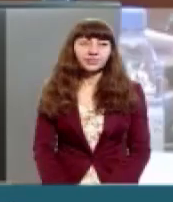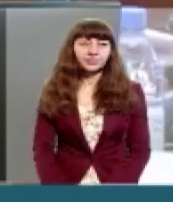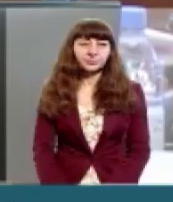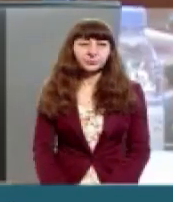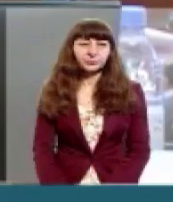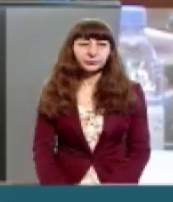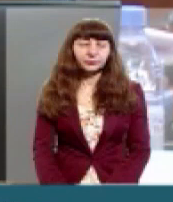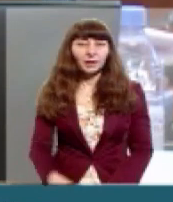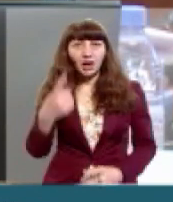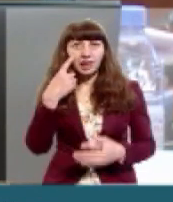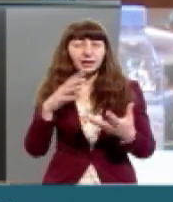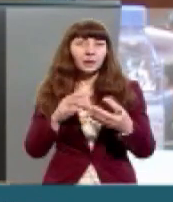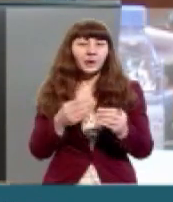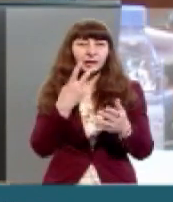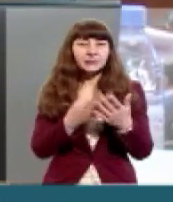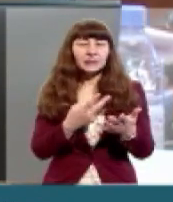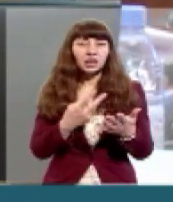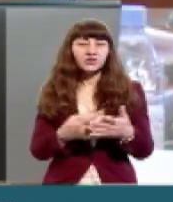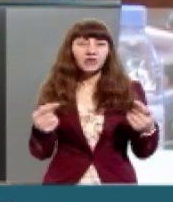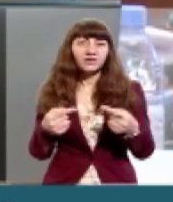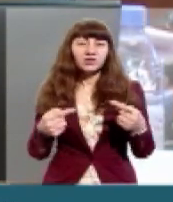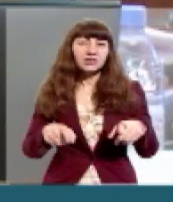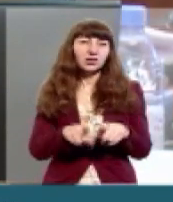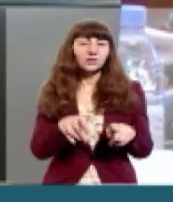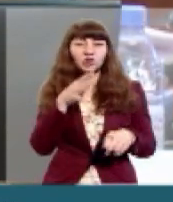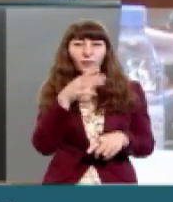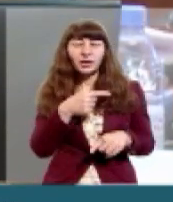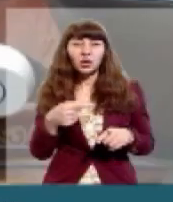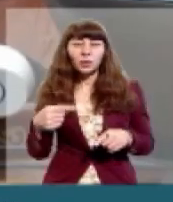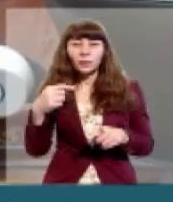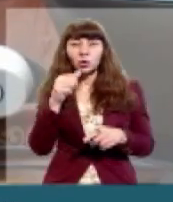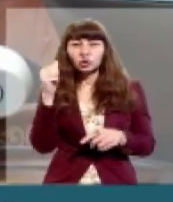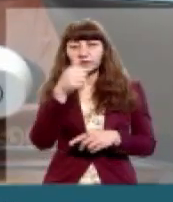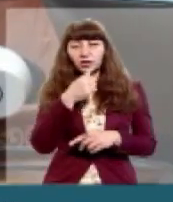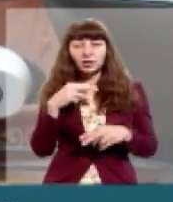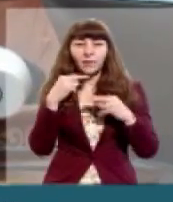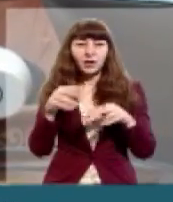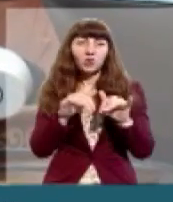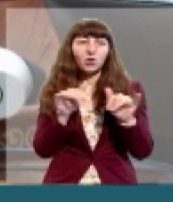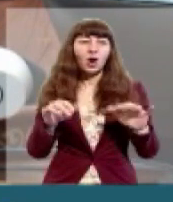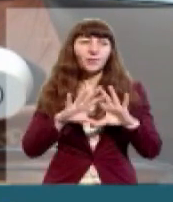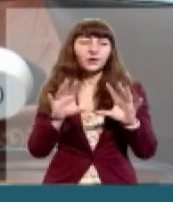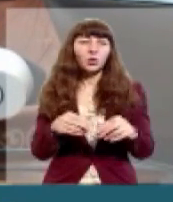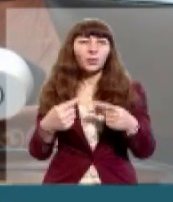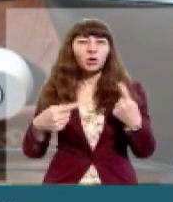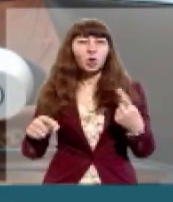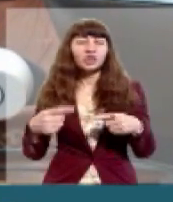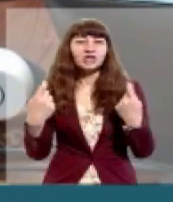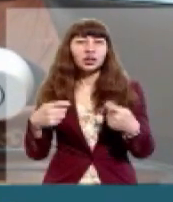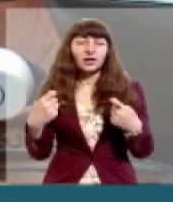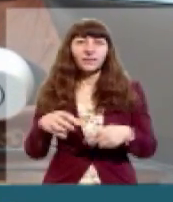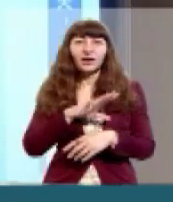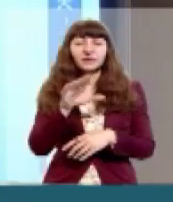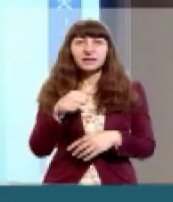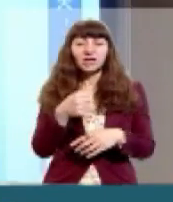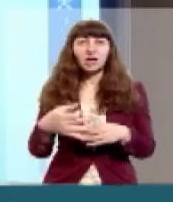фермах. Анализ показал, что в сравнении с аналогичным периодом прошлого года наблюдается рост объемов розничной торговли во всех